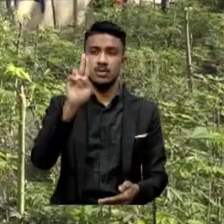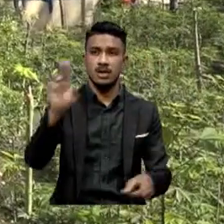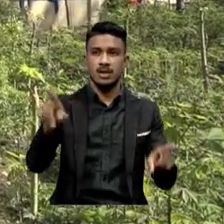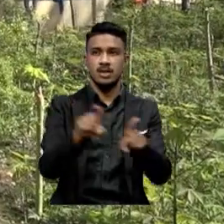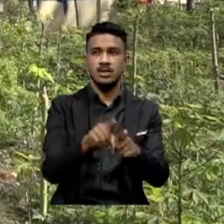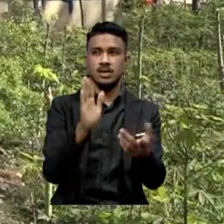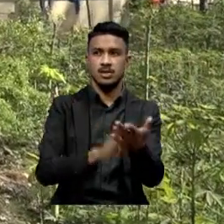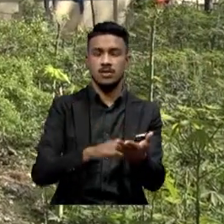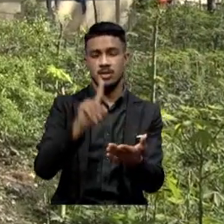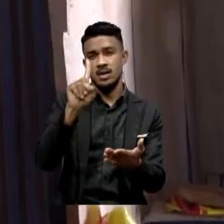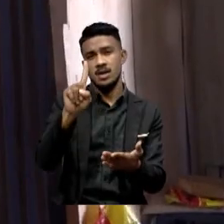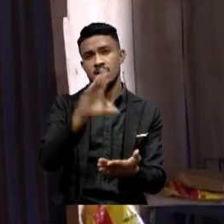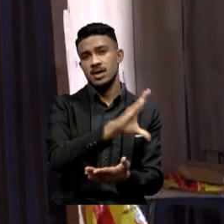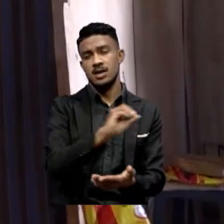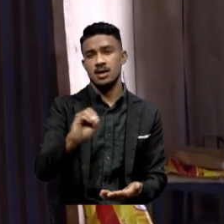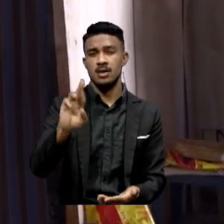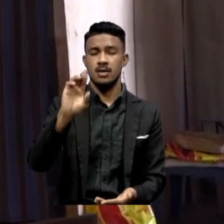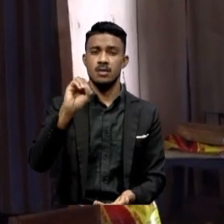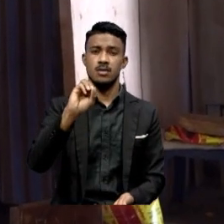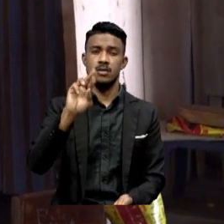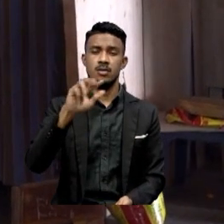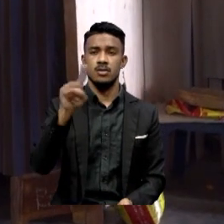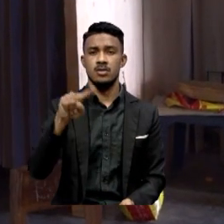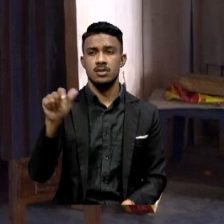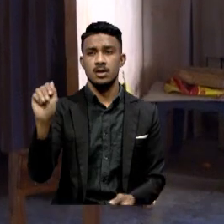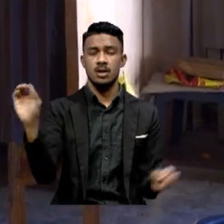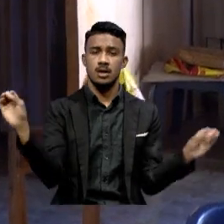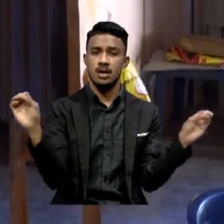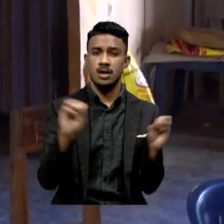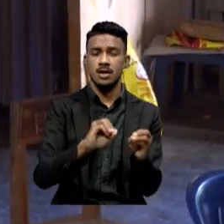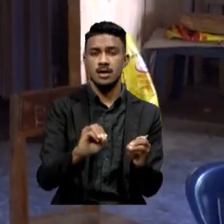skola ida, Senhora Rosa ho nia familia la iha alternativu seluk.